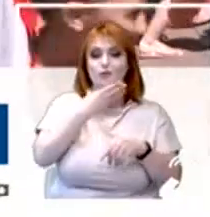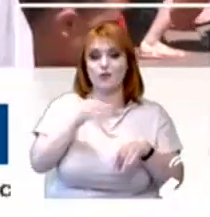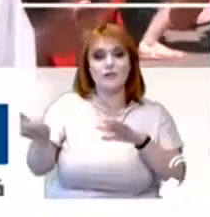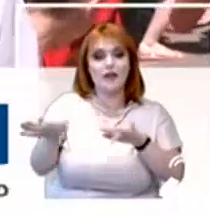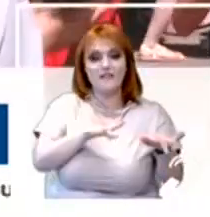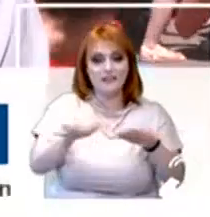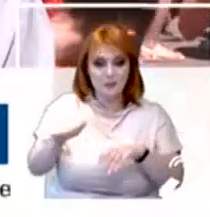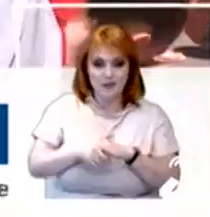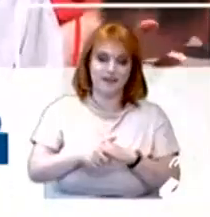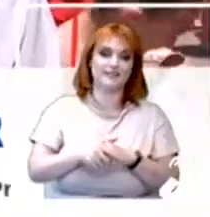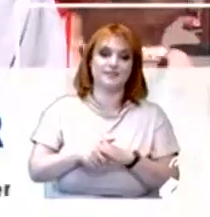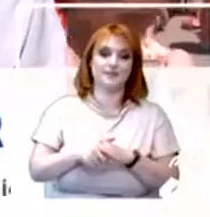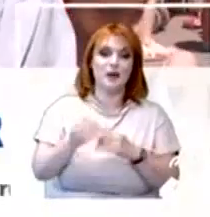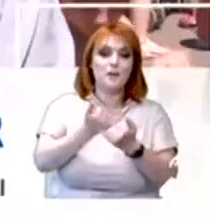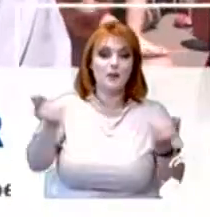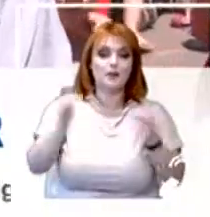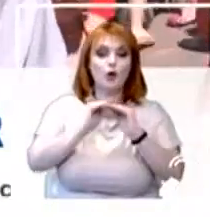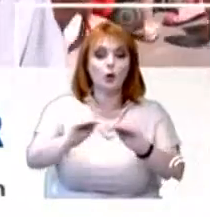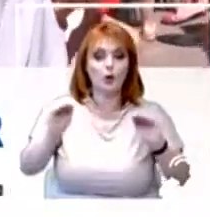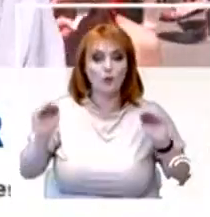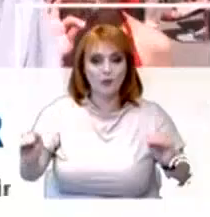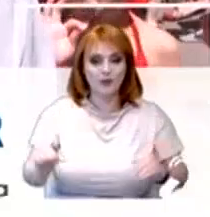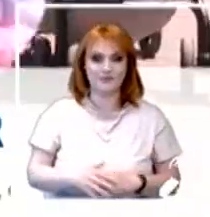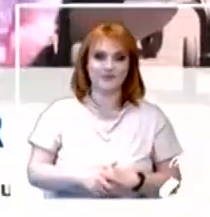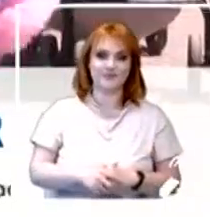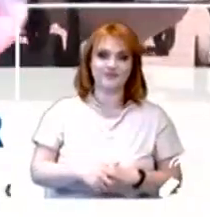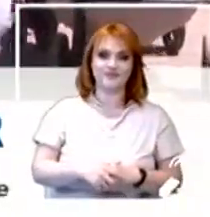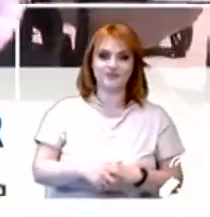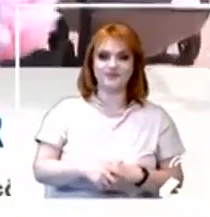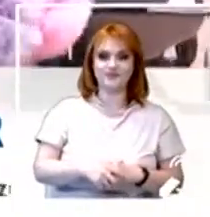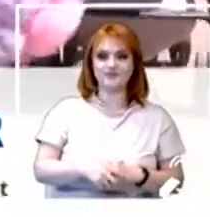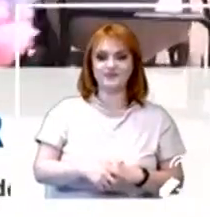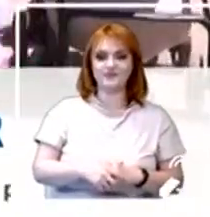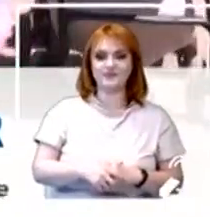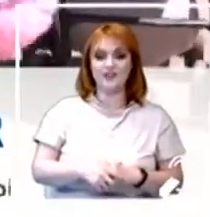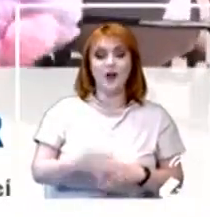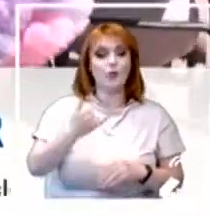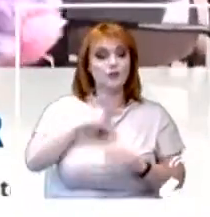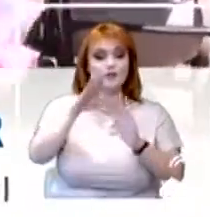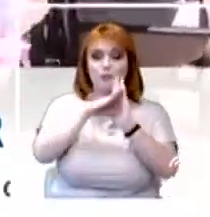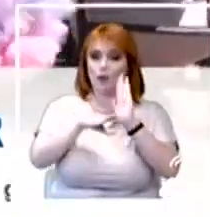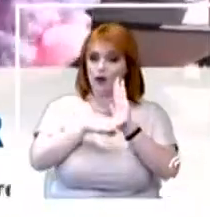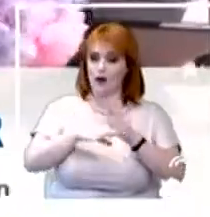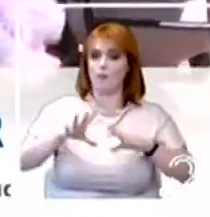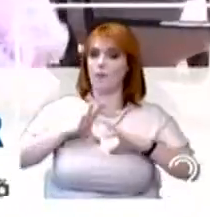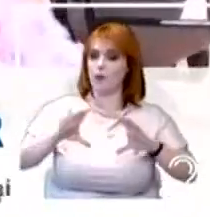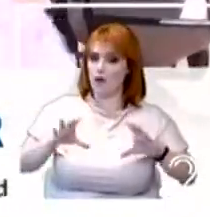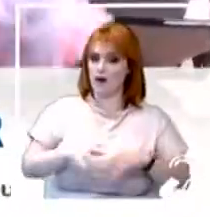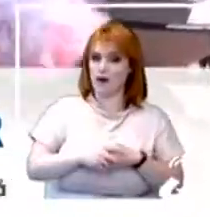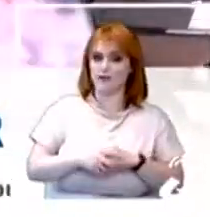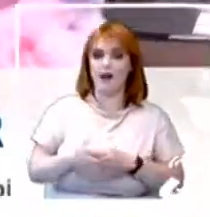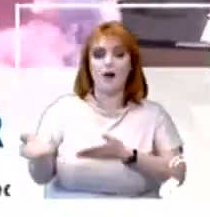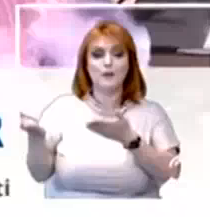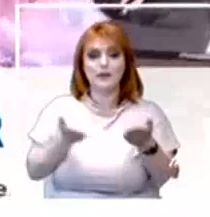de vreo oră și, dar astăzi am venit doar cu cele două. Avem un program amplu. Merge vorba despre colectivele din sector